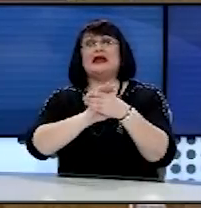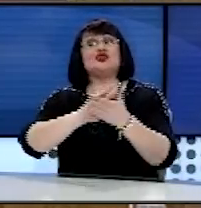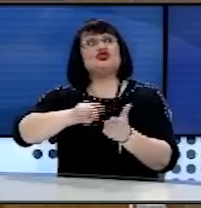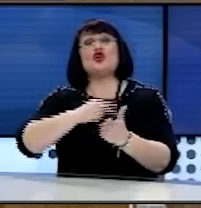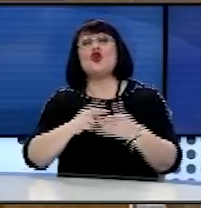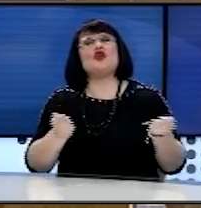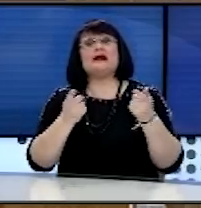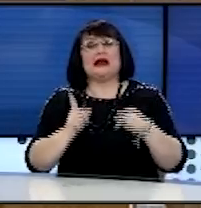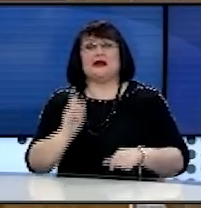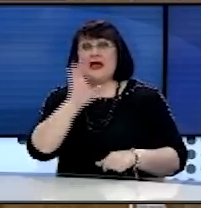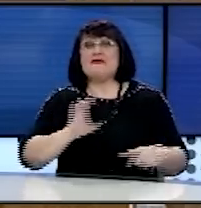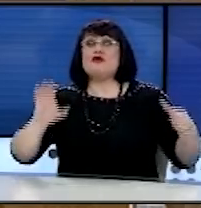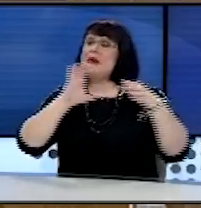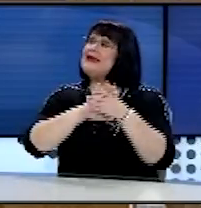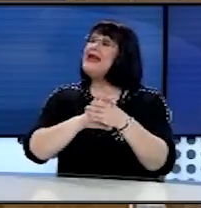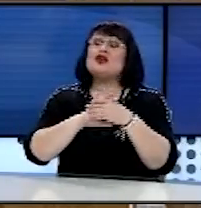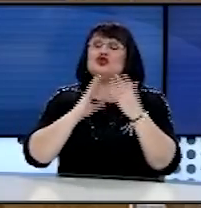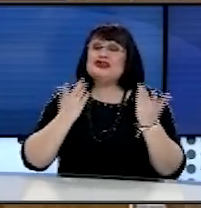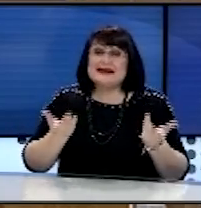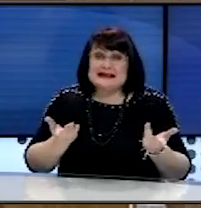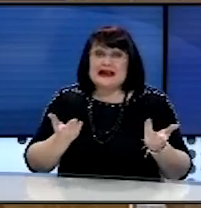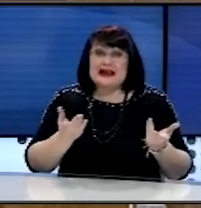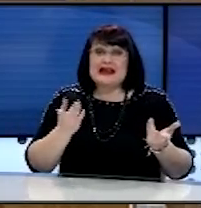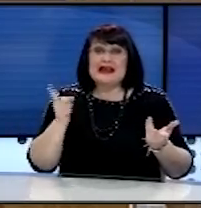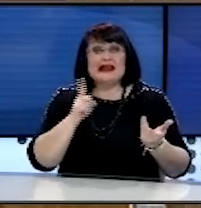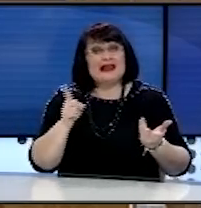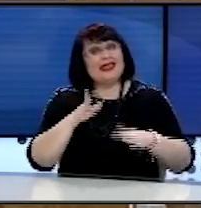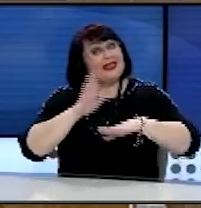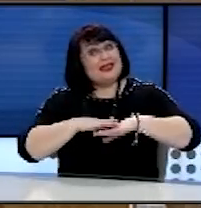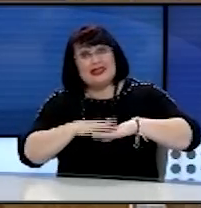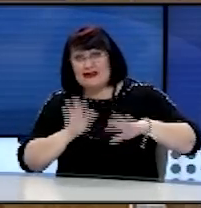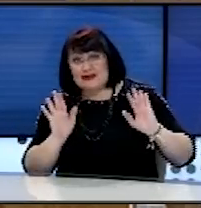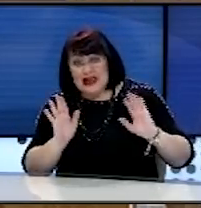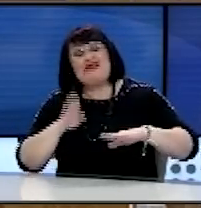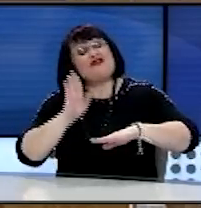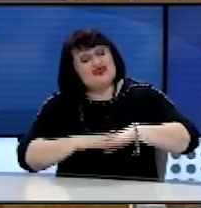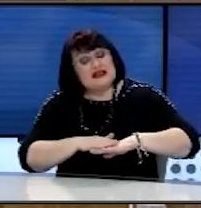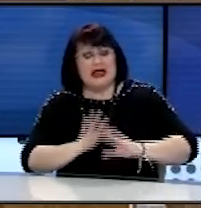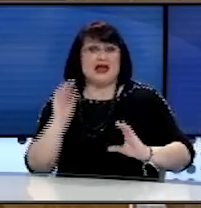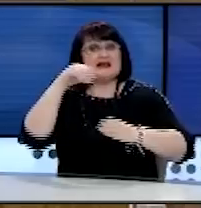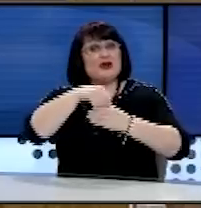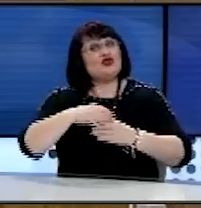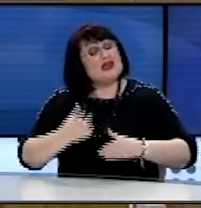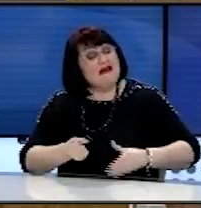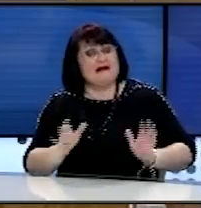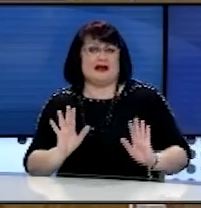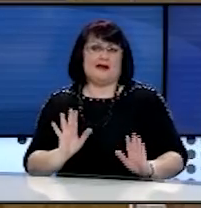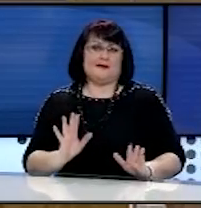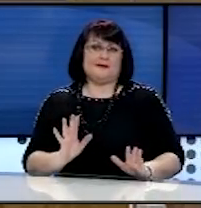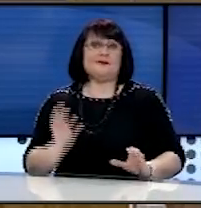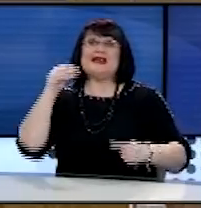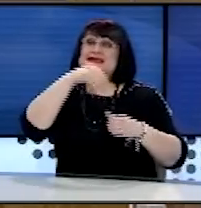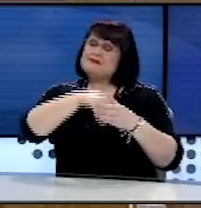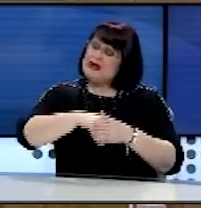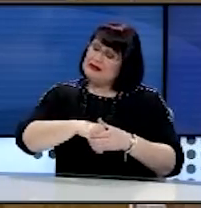Ένωσης. Η Ευρωπαϊκή Ένωση δεν είναι άφωνη, δεν είναι αμέτωχη στις εξελίξεις, όπως λέτε, αλλά